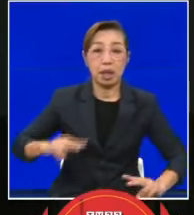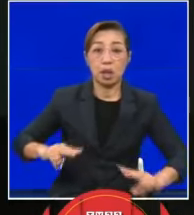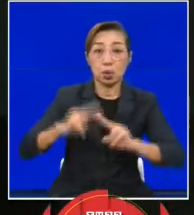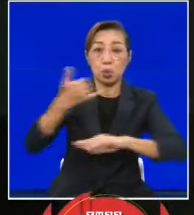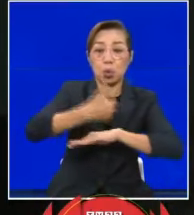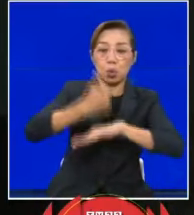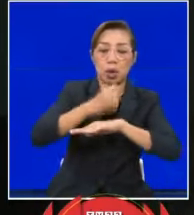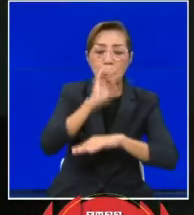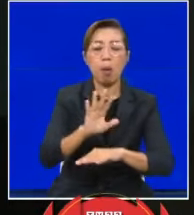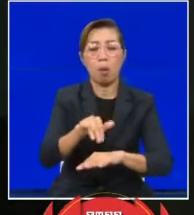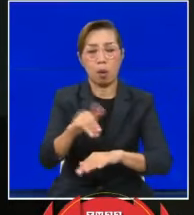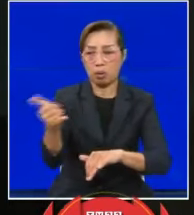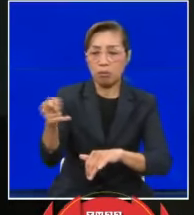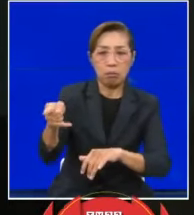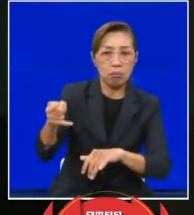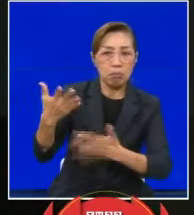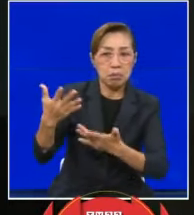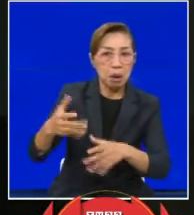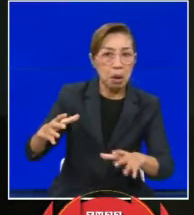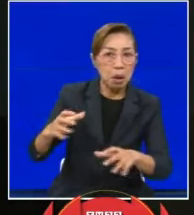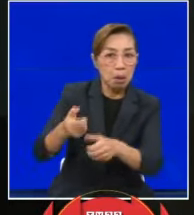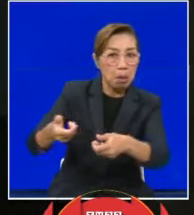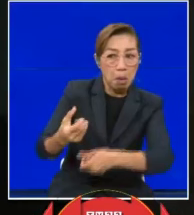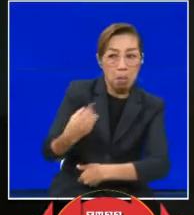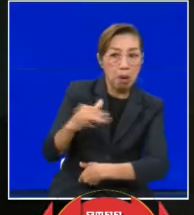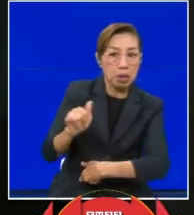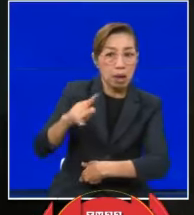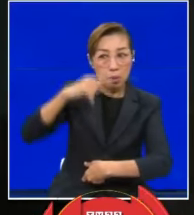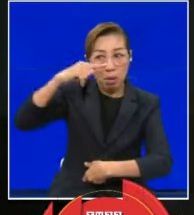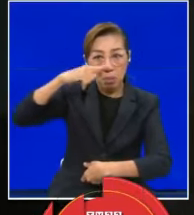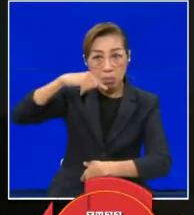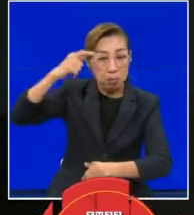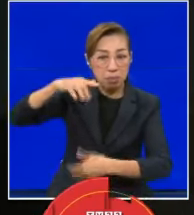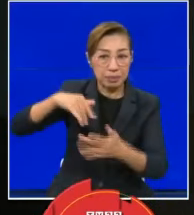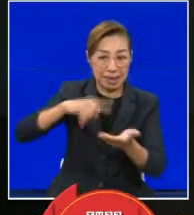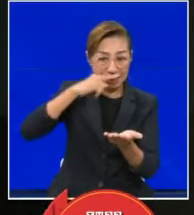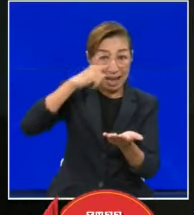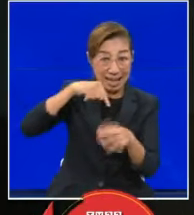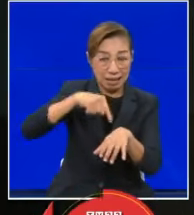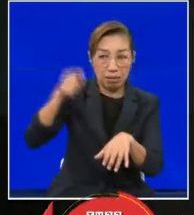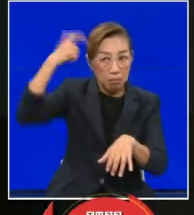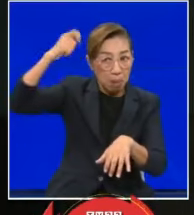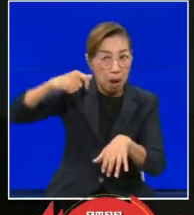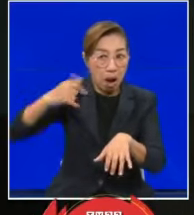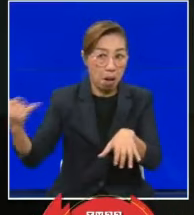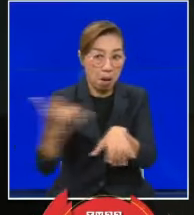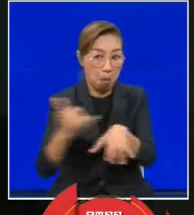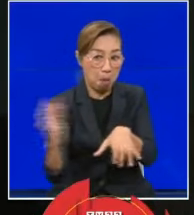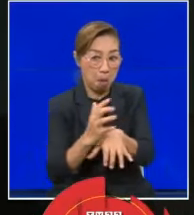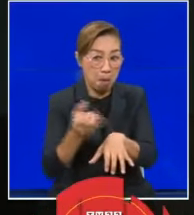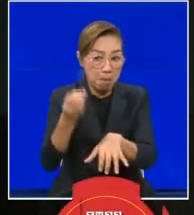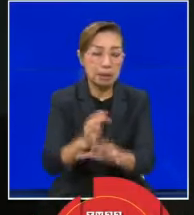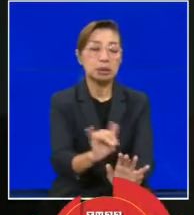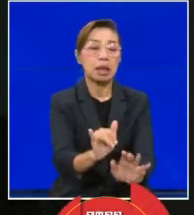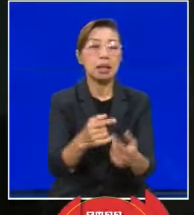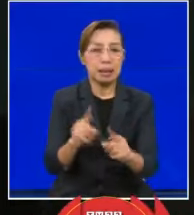กว่ายังไม่ได้รับรายงานว่ามีชาวเมียนมาเข้ามาในไทยในจำนวนที่เยอะแต่ยอมรับว่าจะมีเข้ามาบ้างประปรายจากที่เ